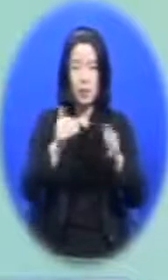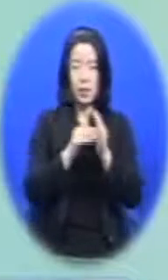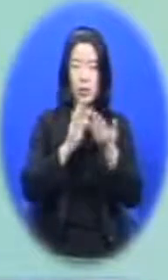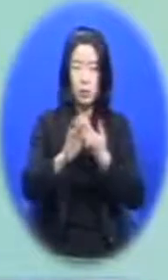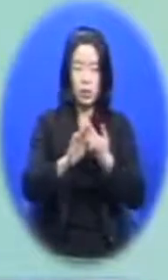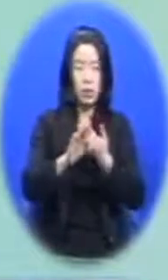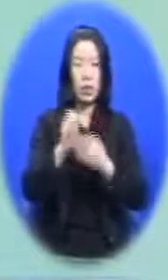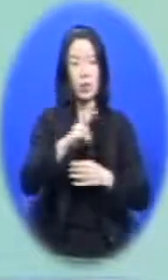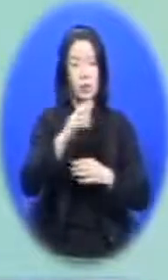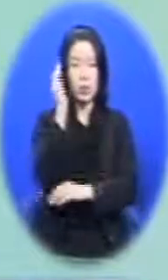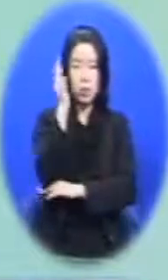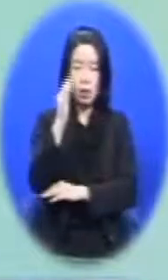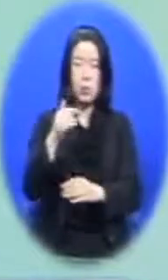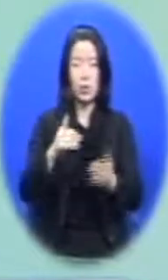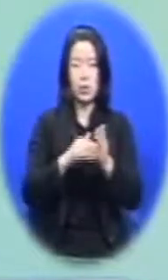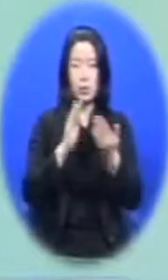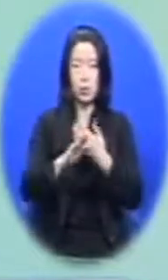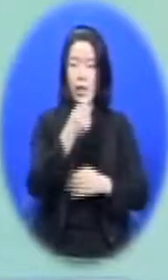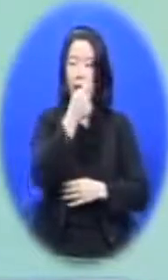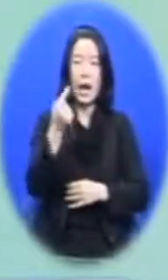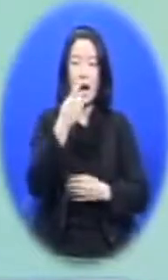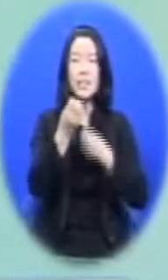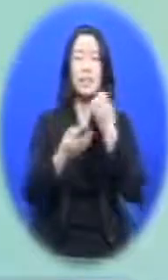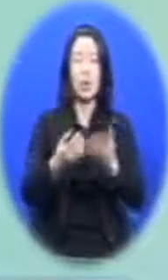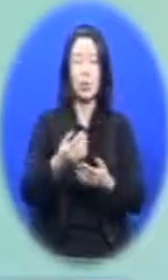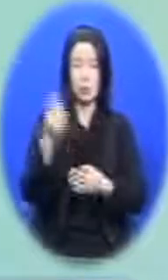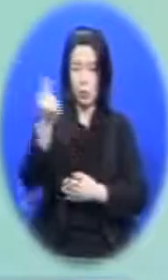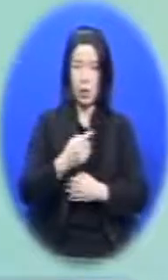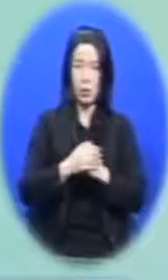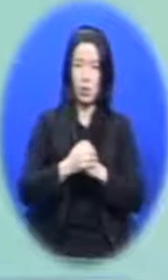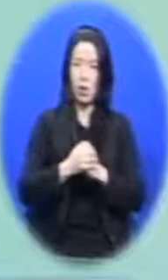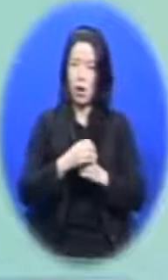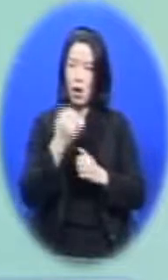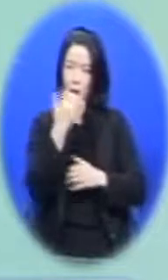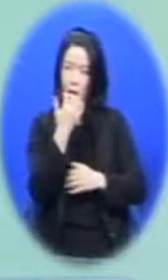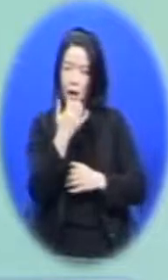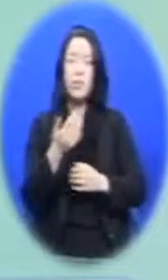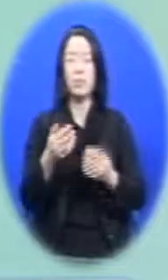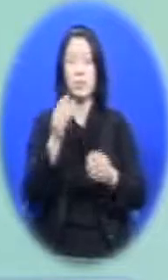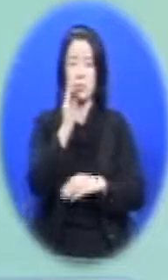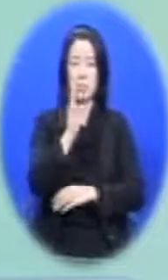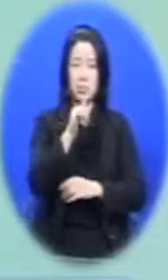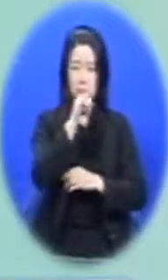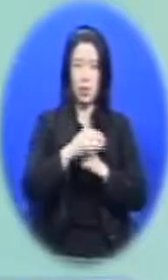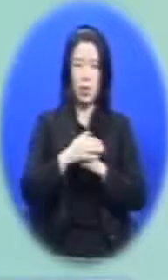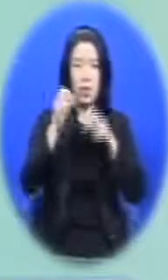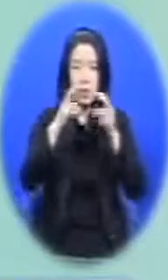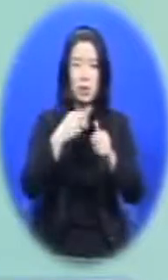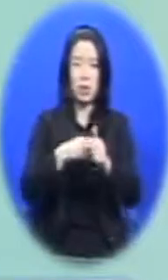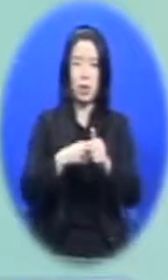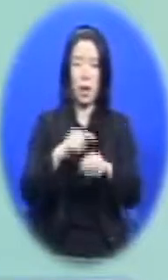예배 중에 설교 끝나고 간증을 하겠다고 나온 간음의 이야기를 하는 거예요. 선교사님이